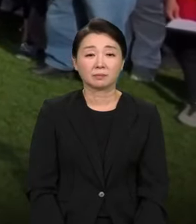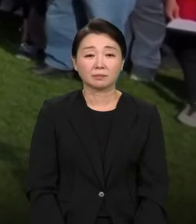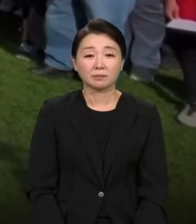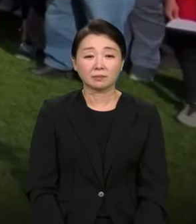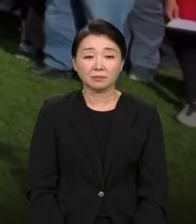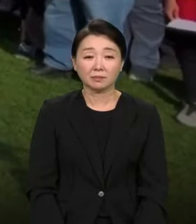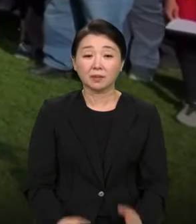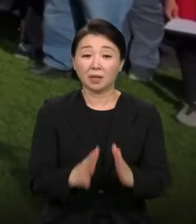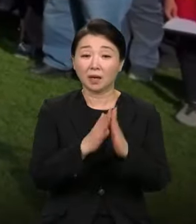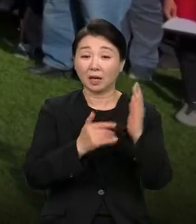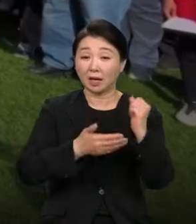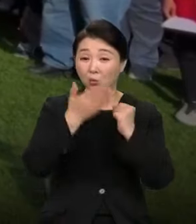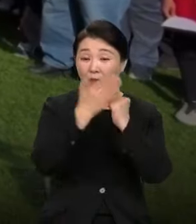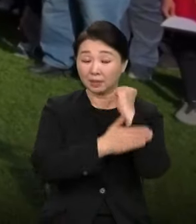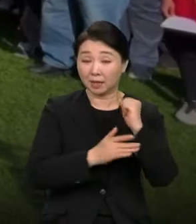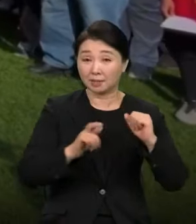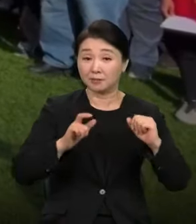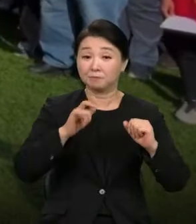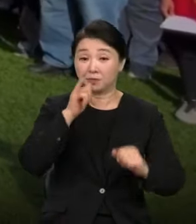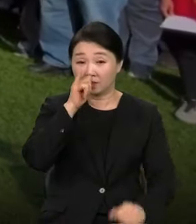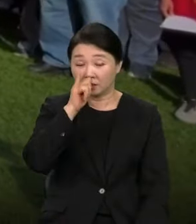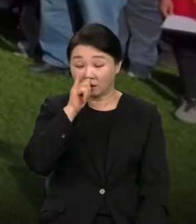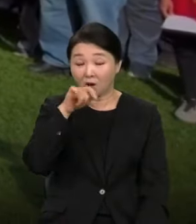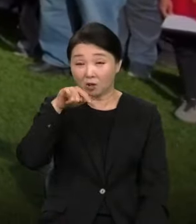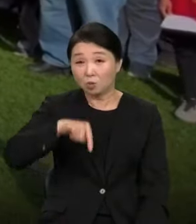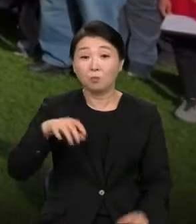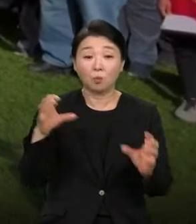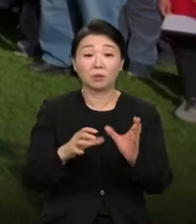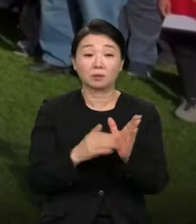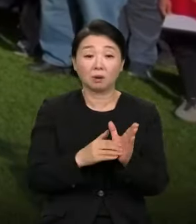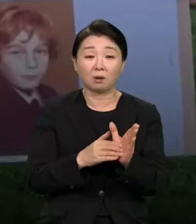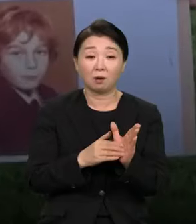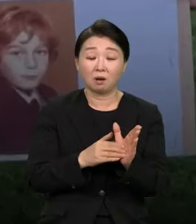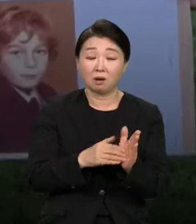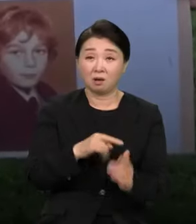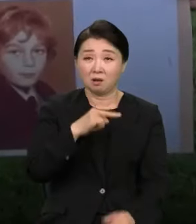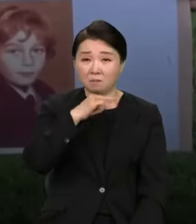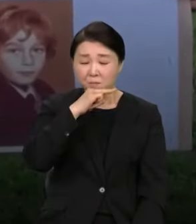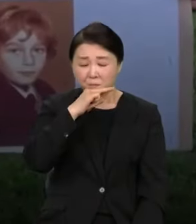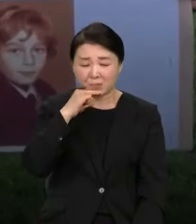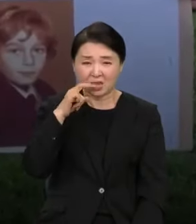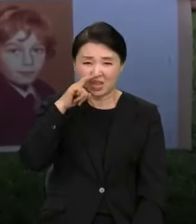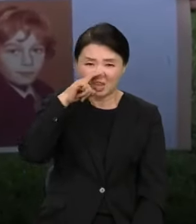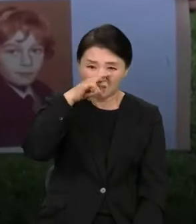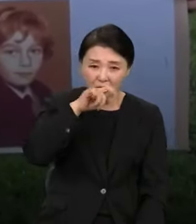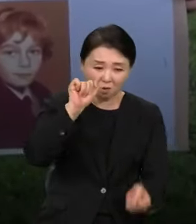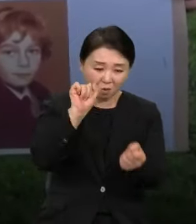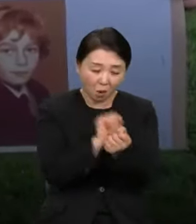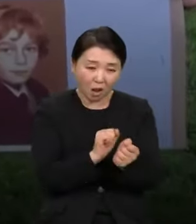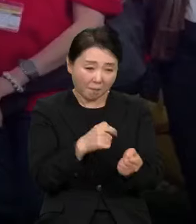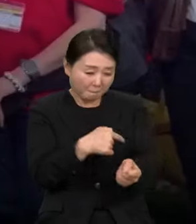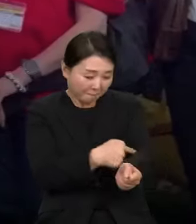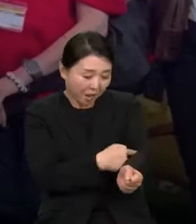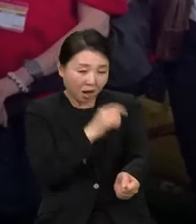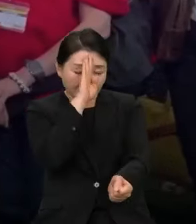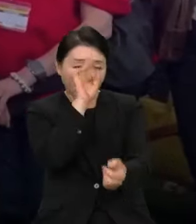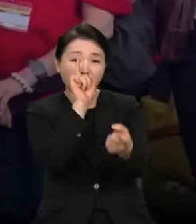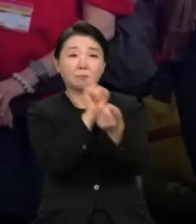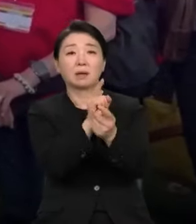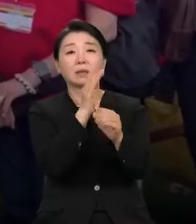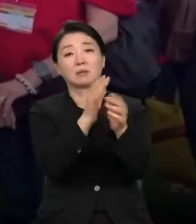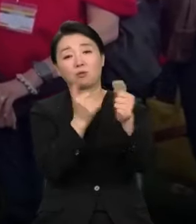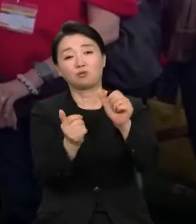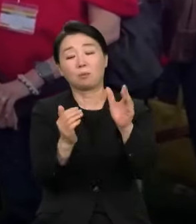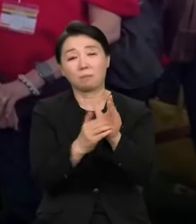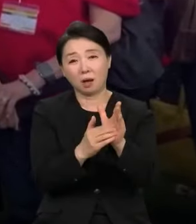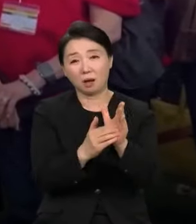가족의 사진을든 사람들이 웨스트민스터 앞에 모였습니다 오염된 피를 수열 받고 병을 핥아 숨진 피해자들의 유적입니다